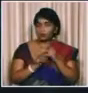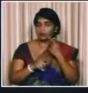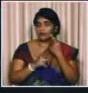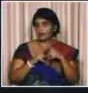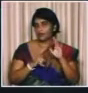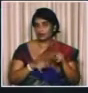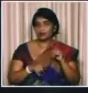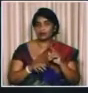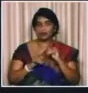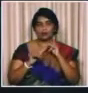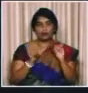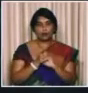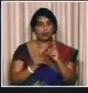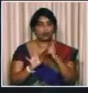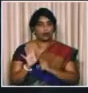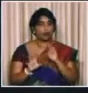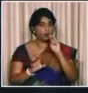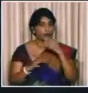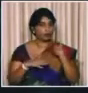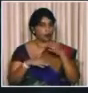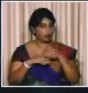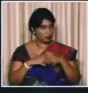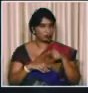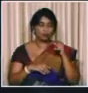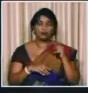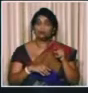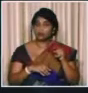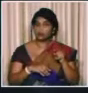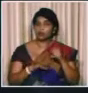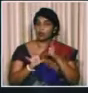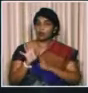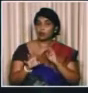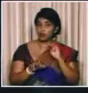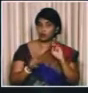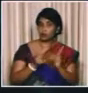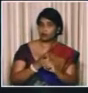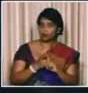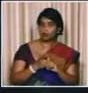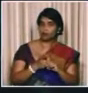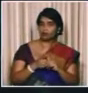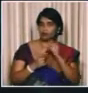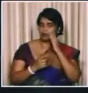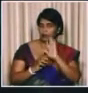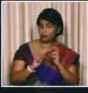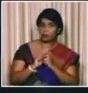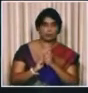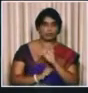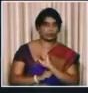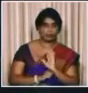අපිට්‍යා විනාශකාරී 30 අවුරුදු යුද්ධයකට මුහුණ දුන්නා. ඒ 30 අවුරුදු යුද්ධයත් ඕපපාතික නිර්මාණ වූවක්